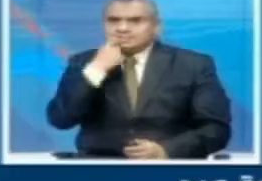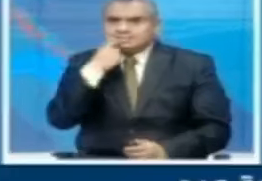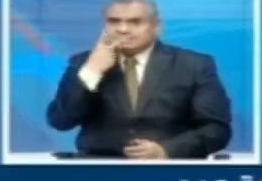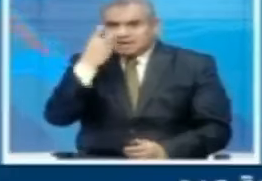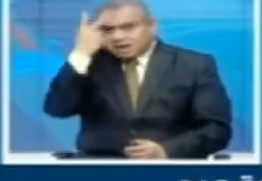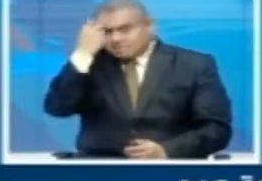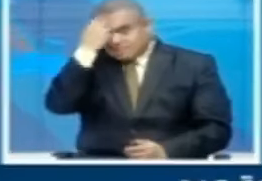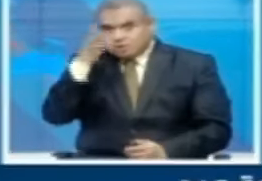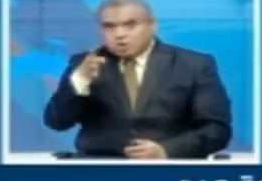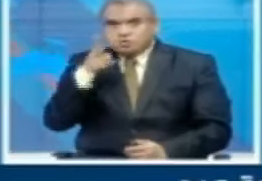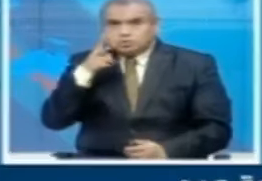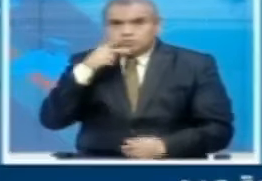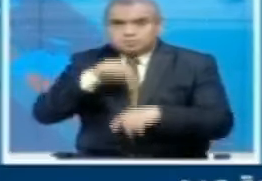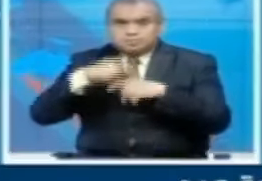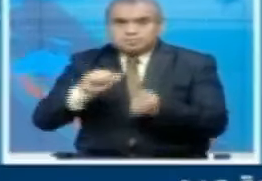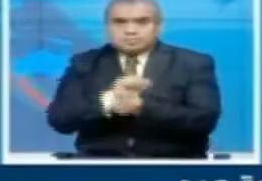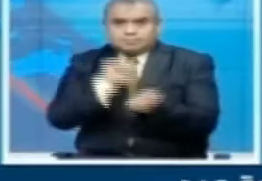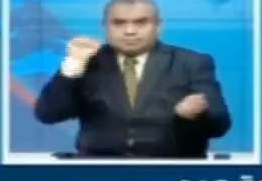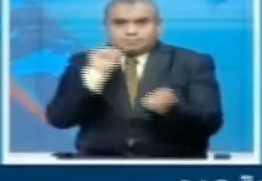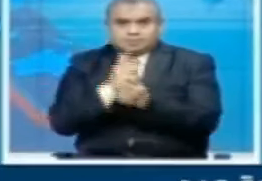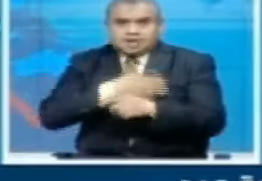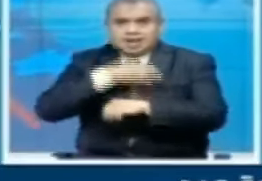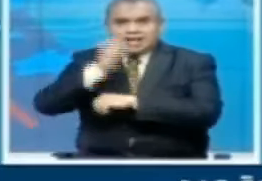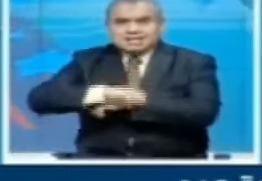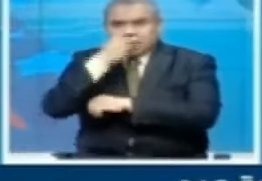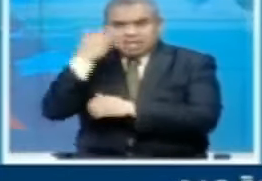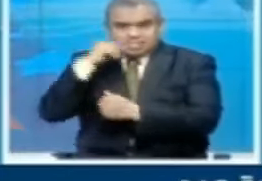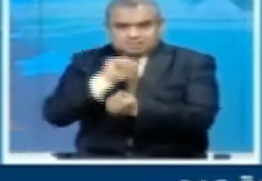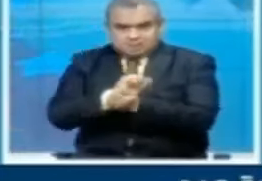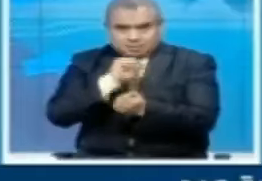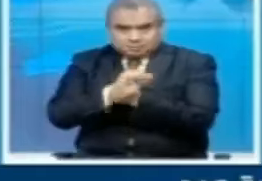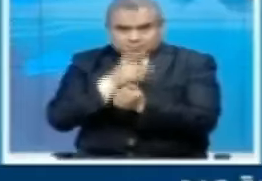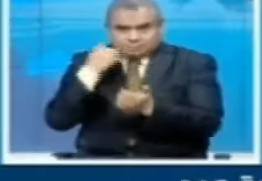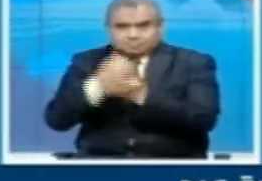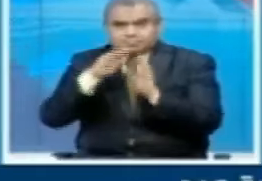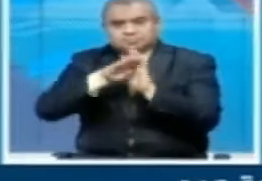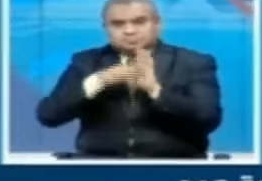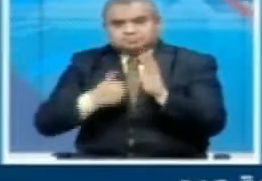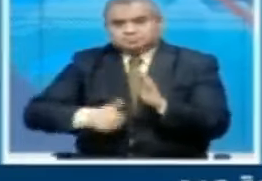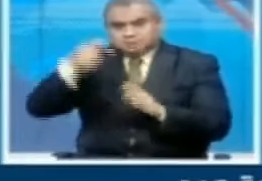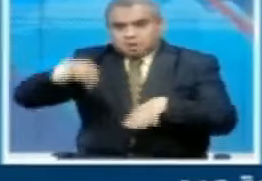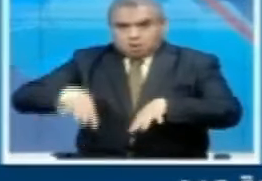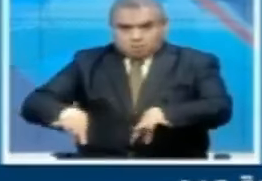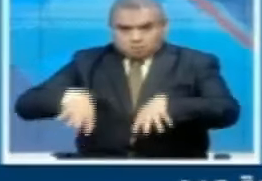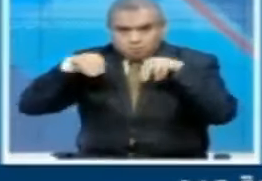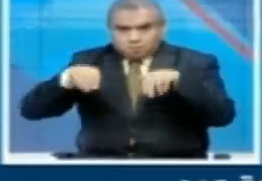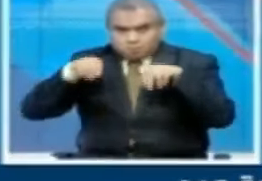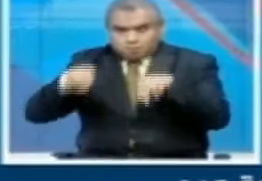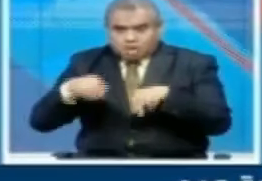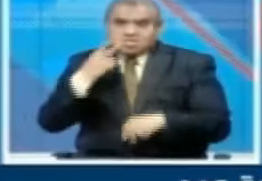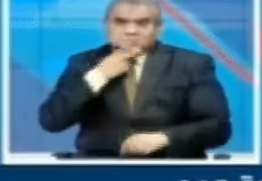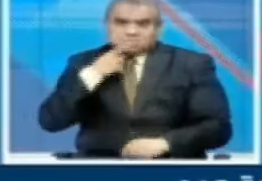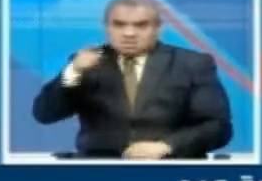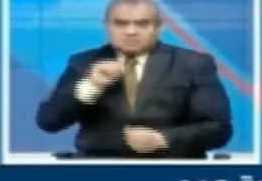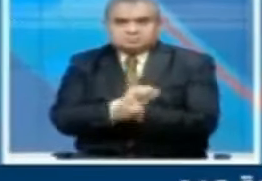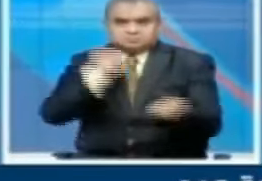لعام 2024 بشأن الإفراج بالعفو عن بعض المحكوم عليهم ممن تنطبق عليهم